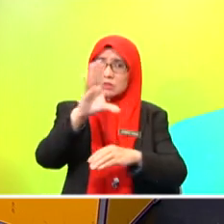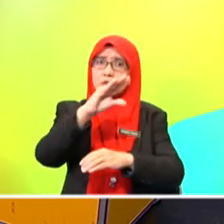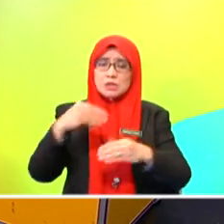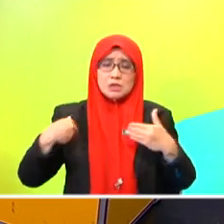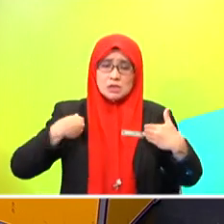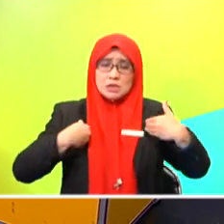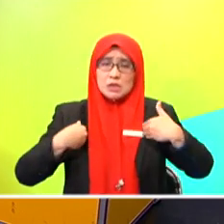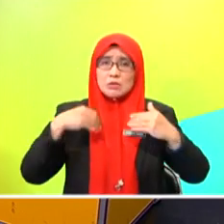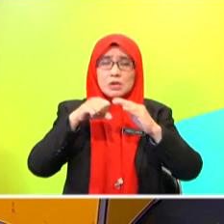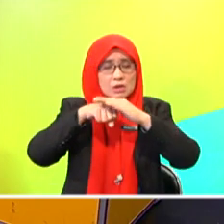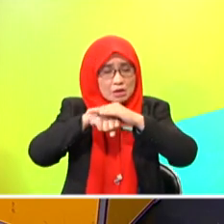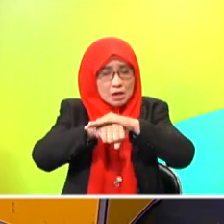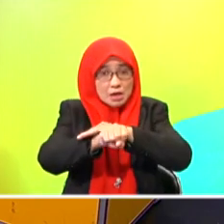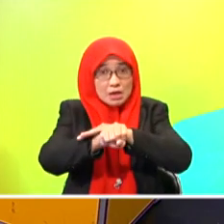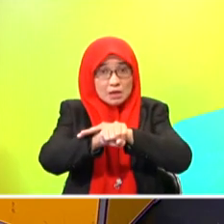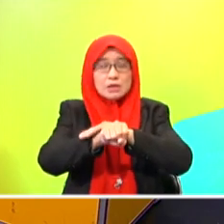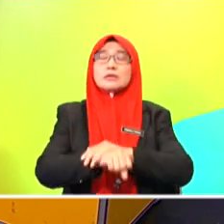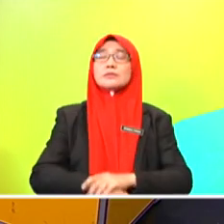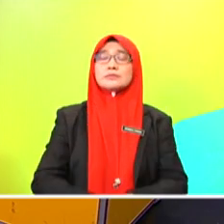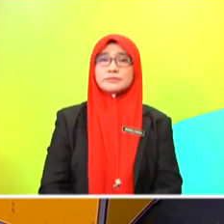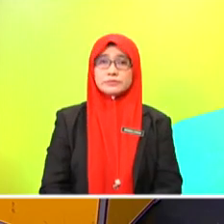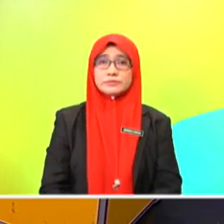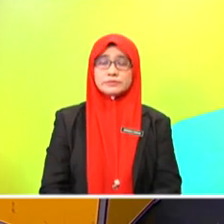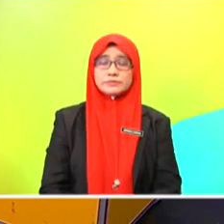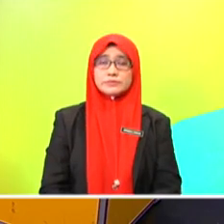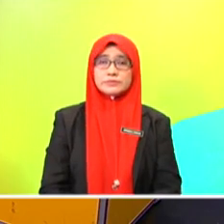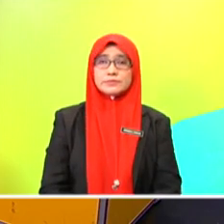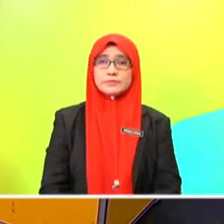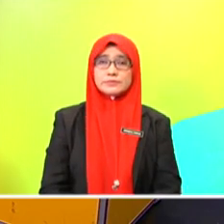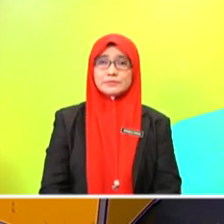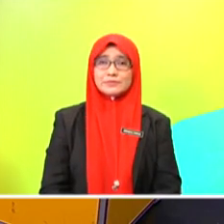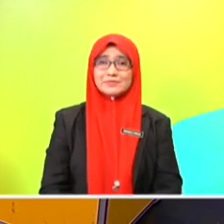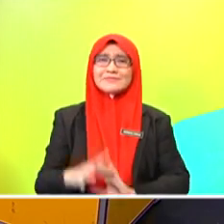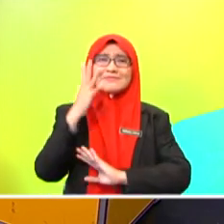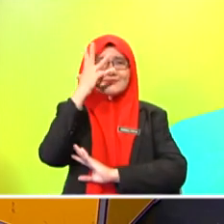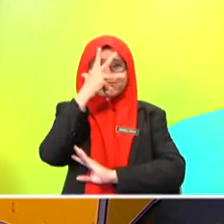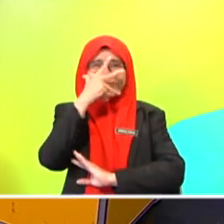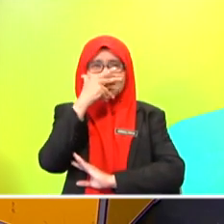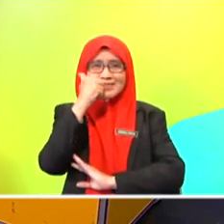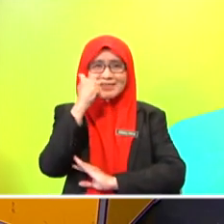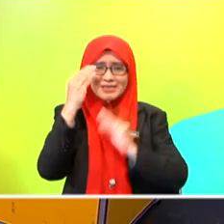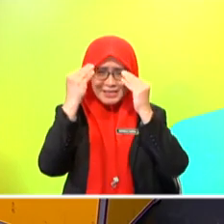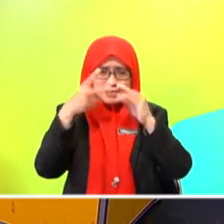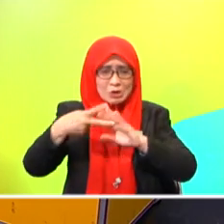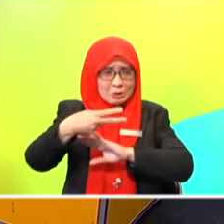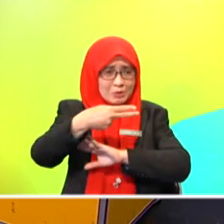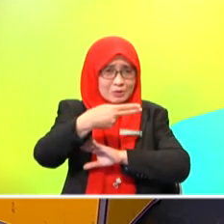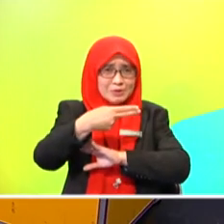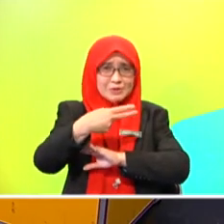Okey. Okey cikgu. Ria sudah. Ni pun dah sudah. Wah, cantiknya cikgu foto. Tengok apa